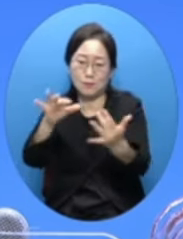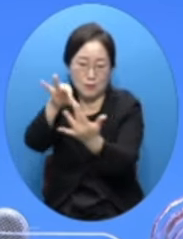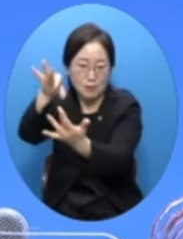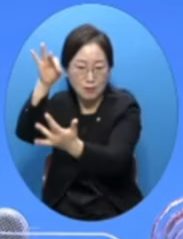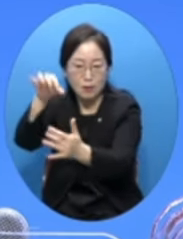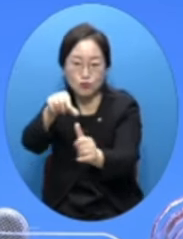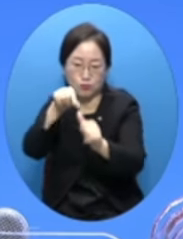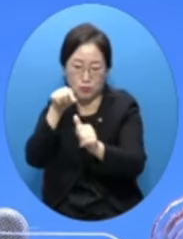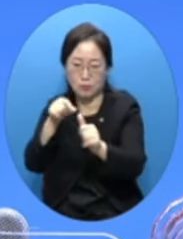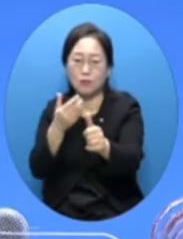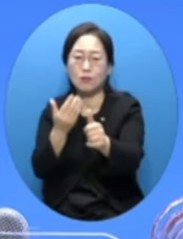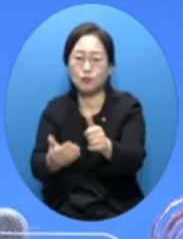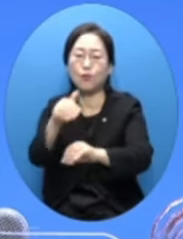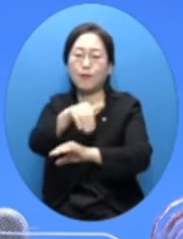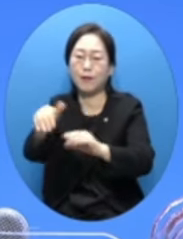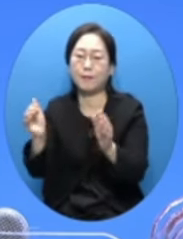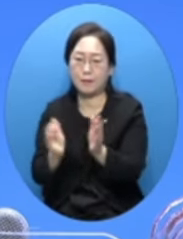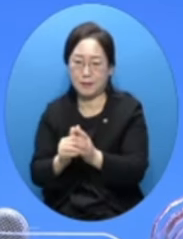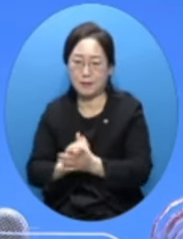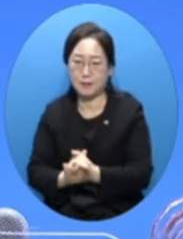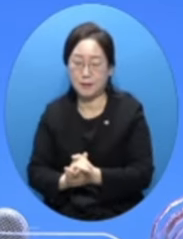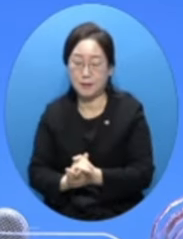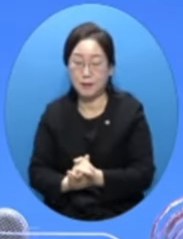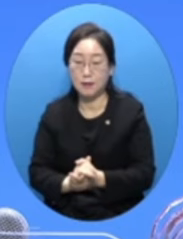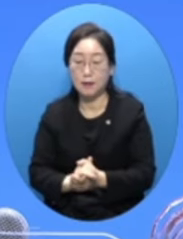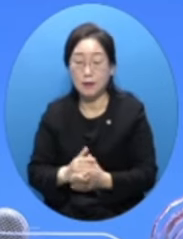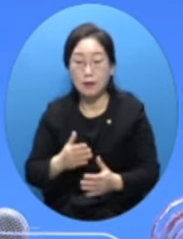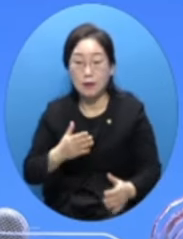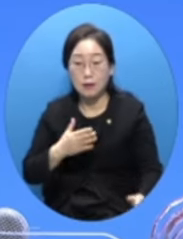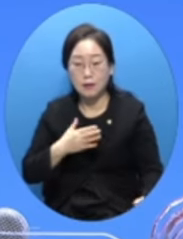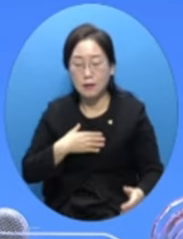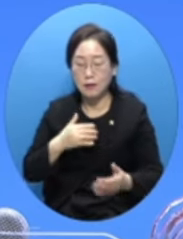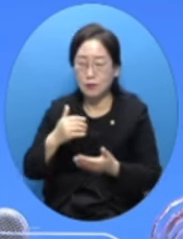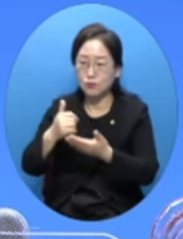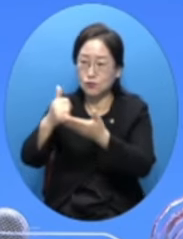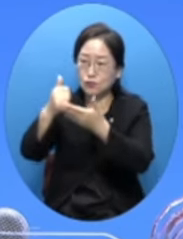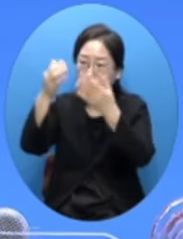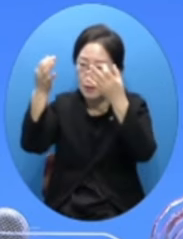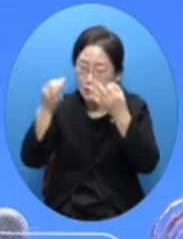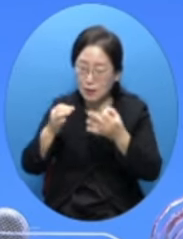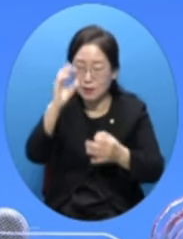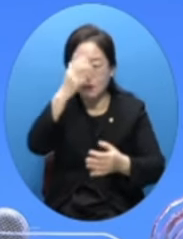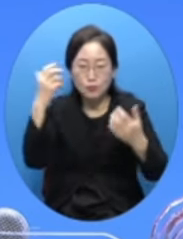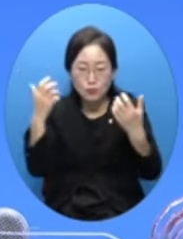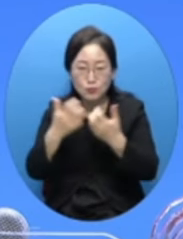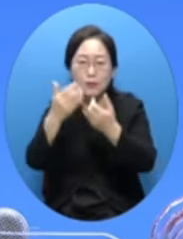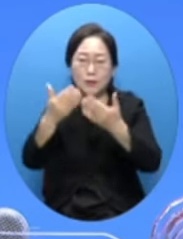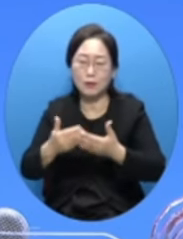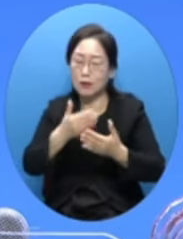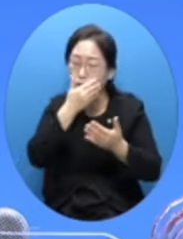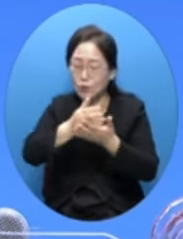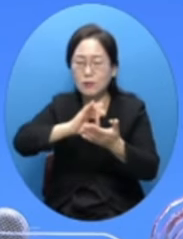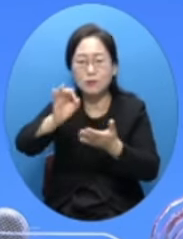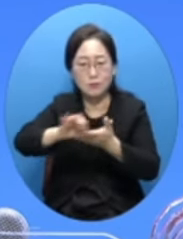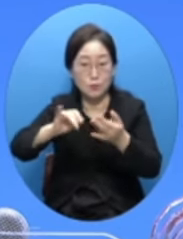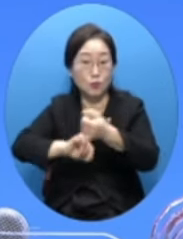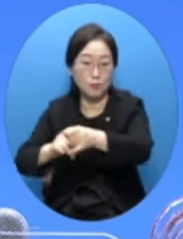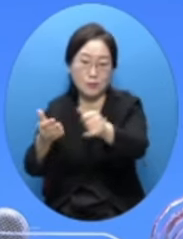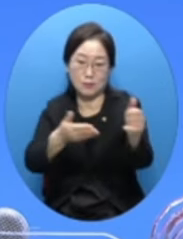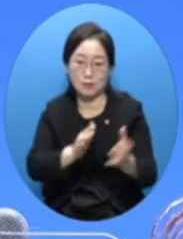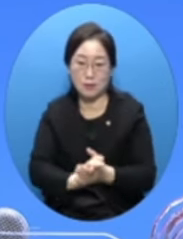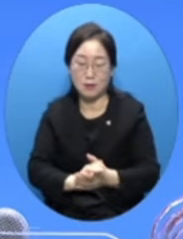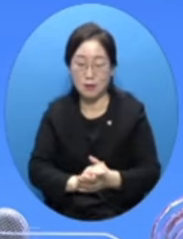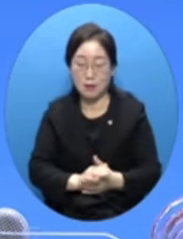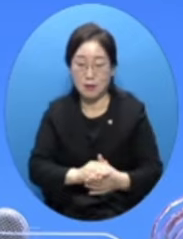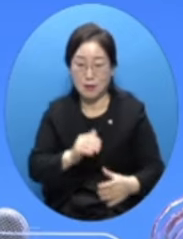구원하셨기 때문입니다. 그렇기 때문에 내가 주님 앞에서 성령으로 늘 충만해서 주님 앞에 귀하게 쓰임을 받아야 됩니다.